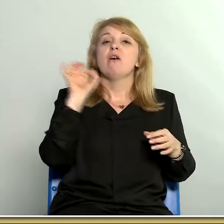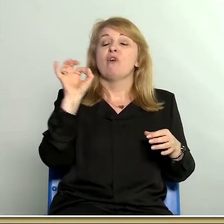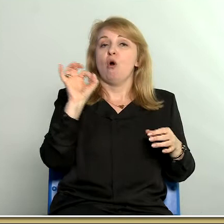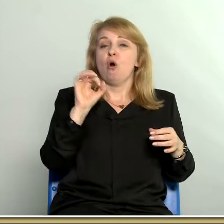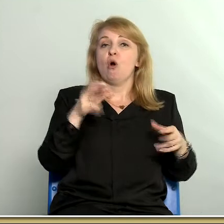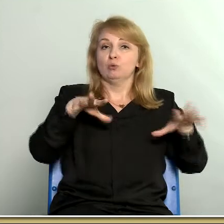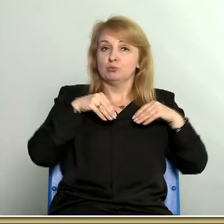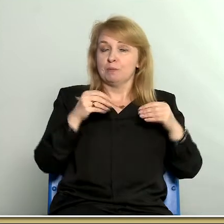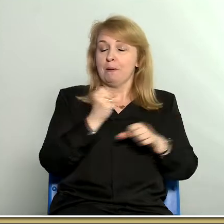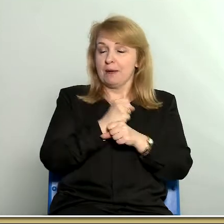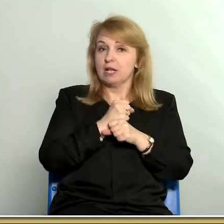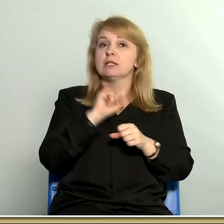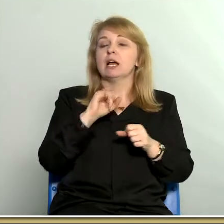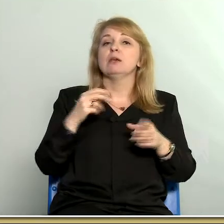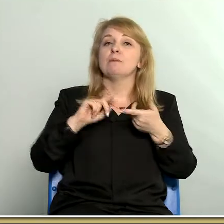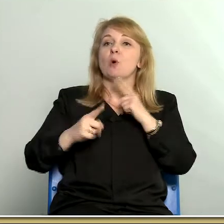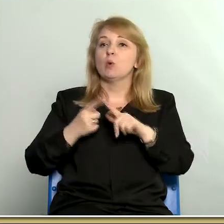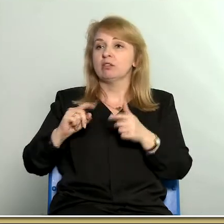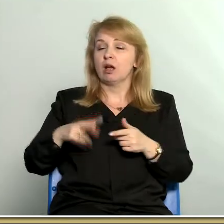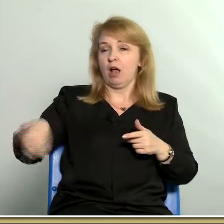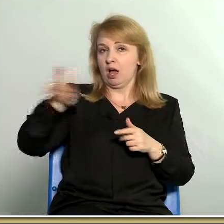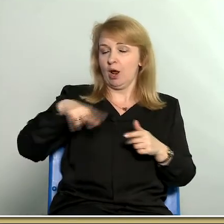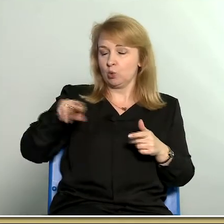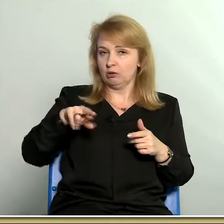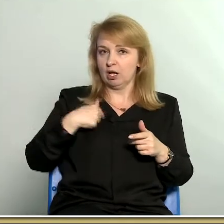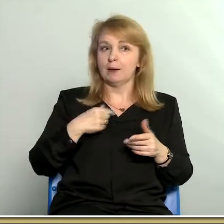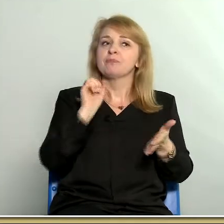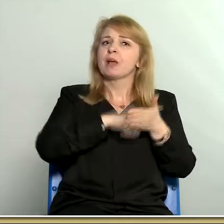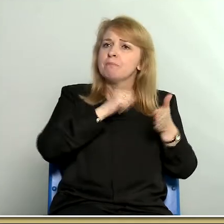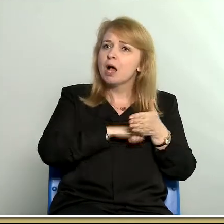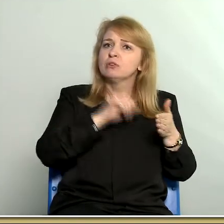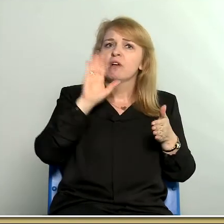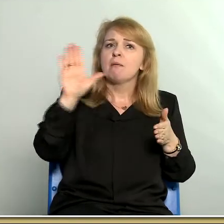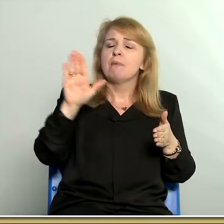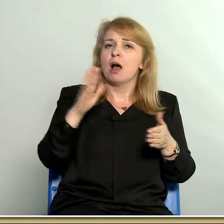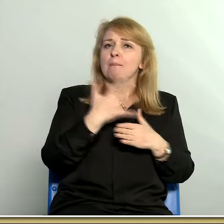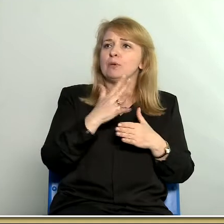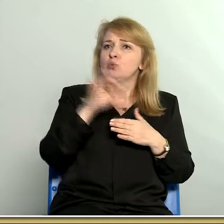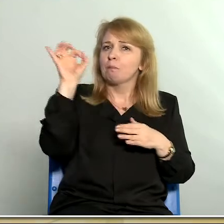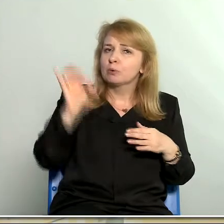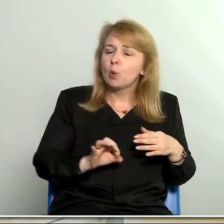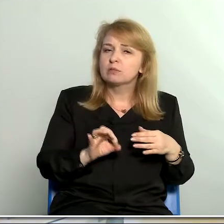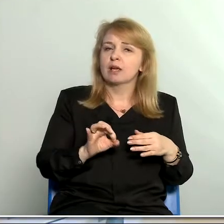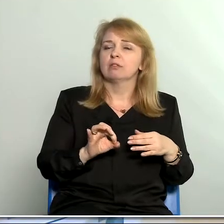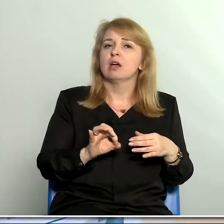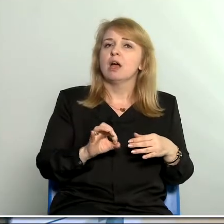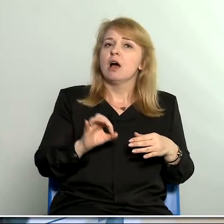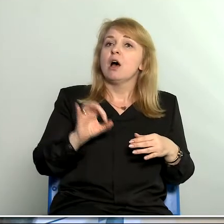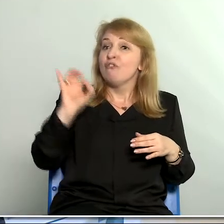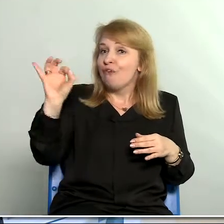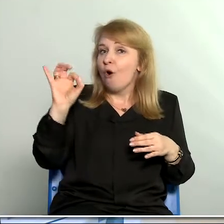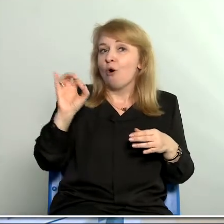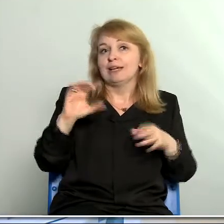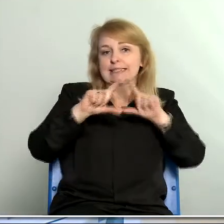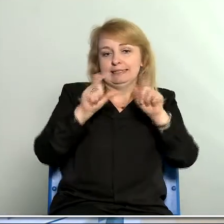spraw polityki regionalnej. Mazowsze, to co pani minister mówiła, jak kraj nasz ma 50% środków na cele tematyczne, te, na których